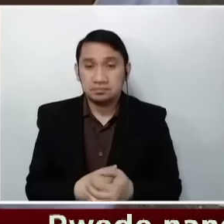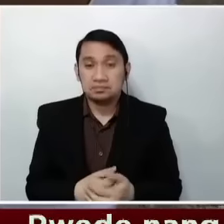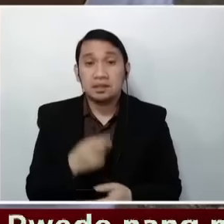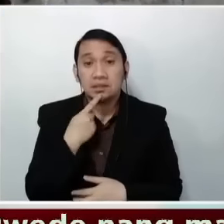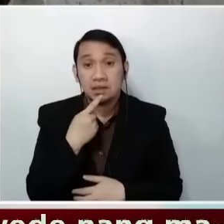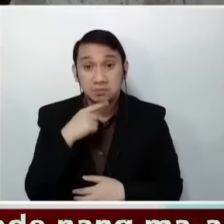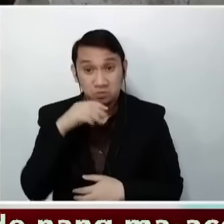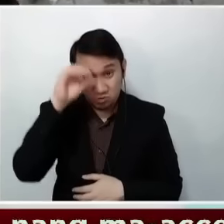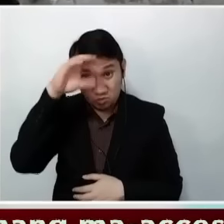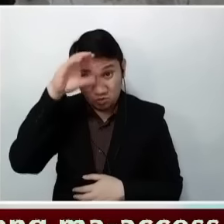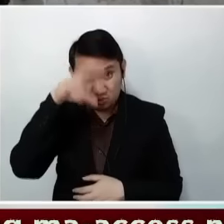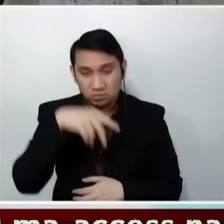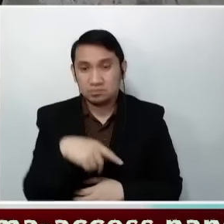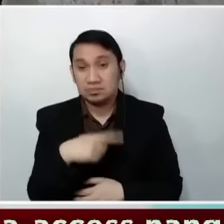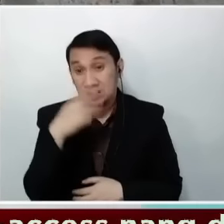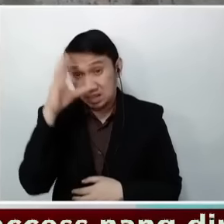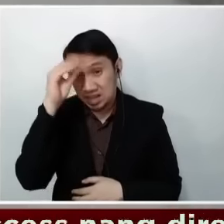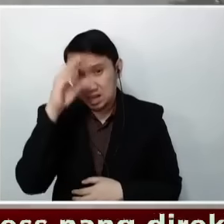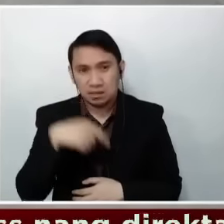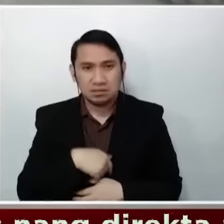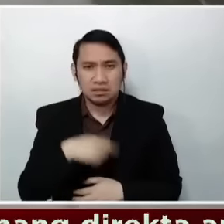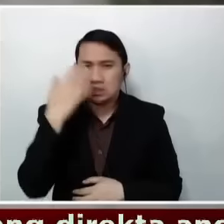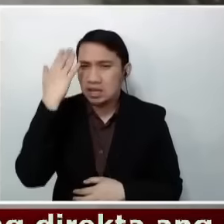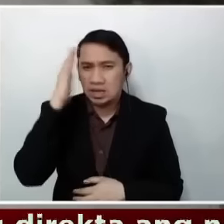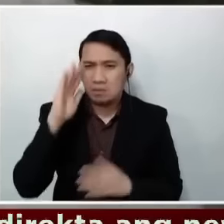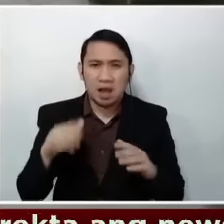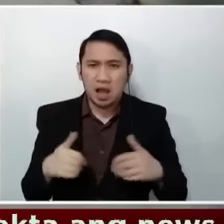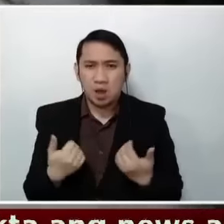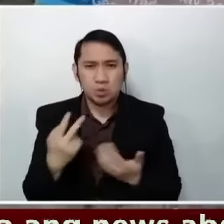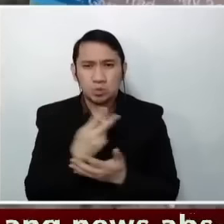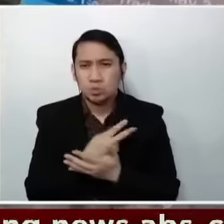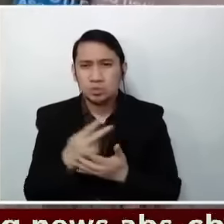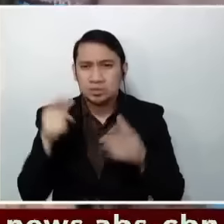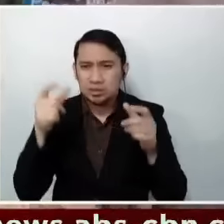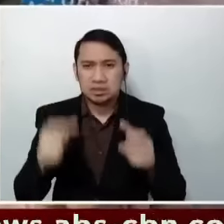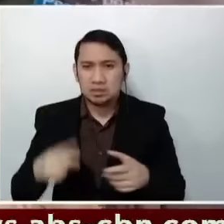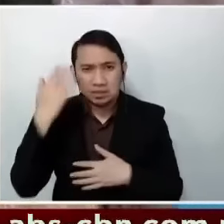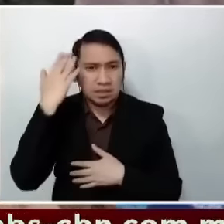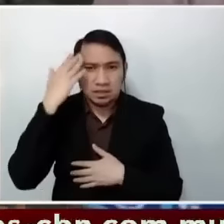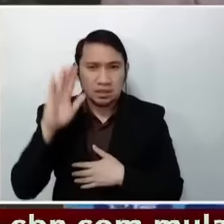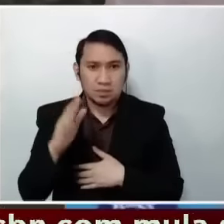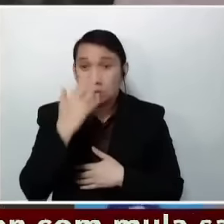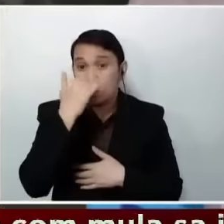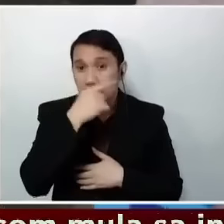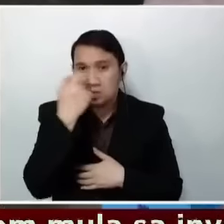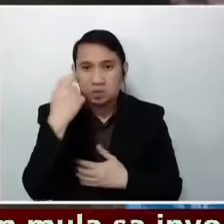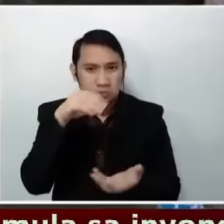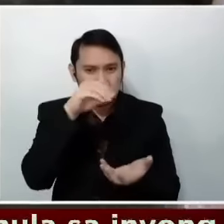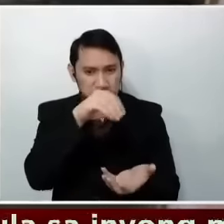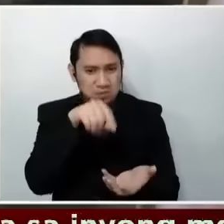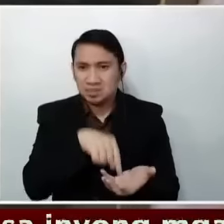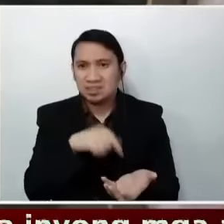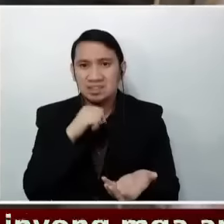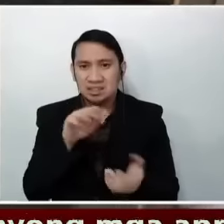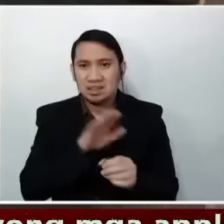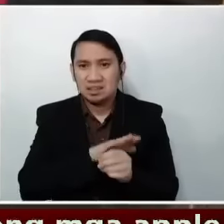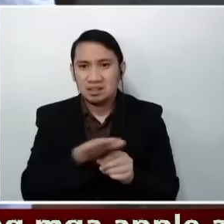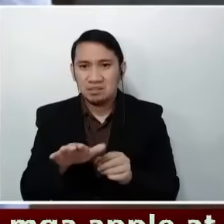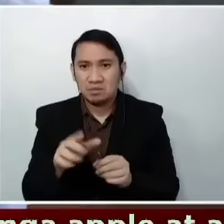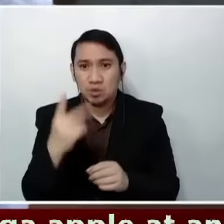Lolo Remy na hindi nila alam paano iraraos ang 2 linggong lockdown dahil hindi sapat ang food pack na paghahatian ng